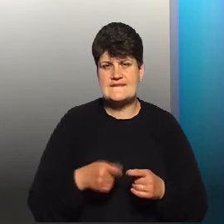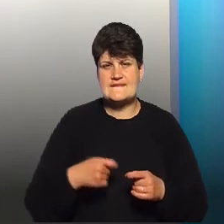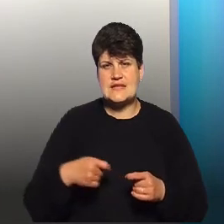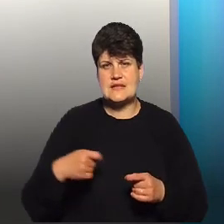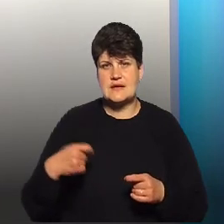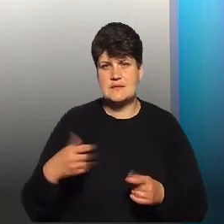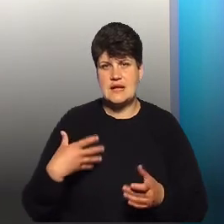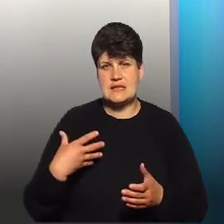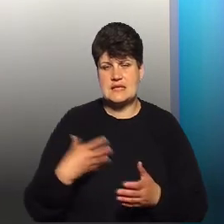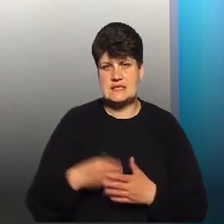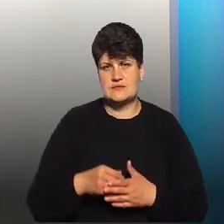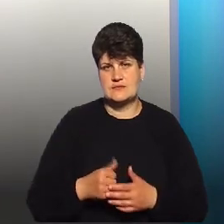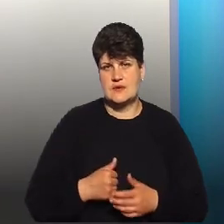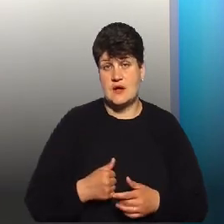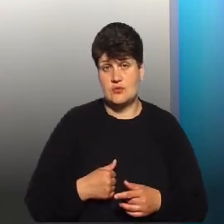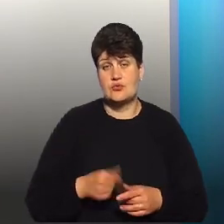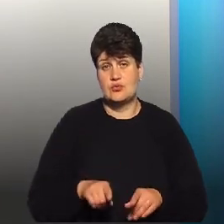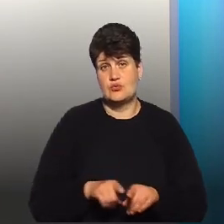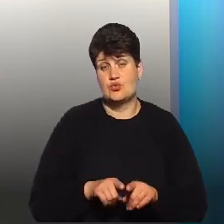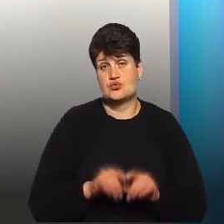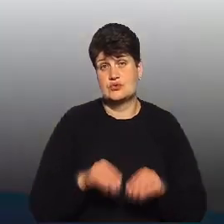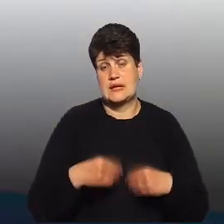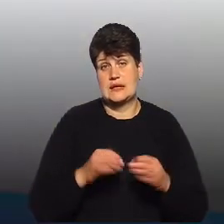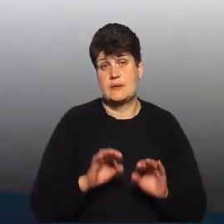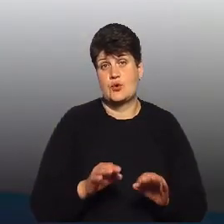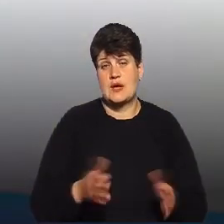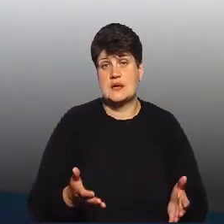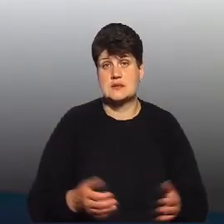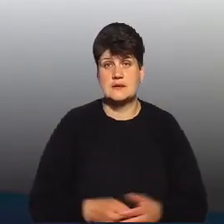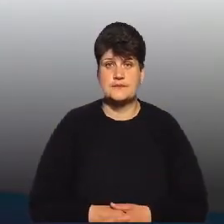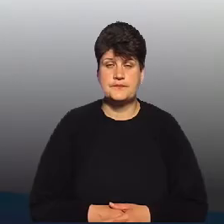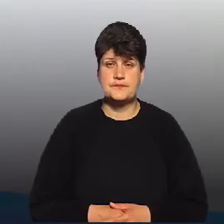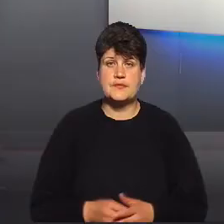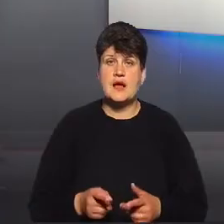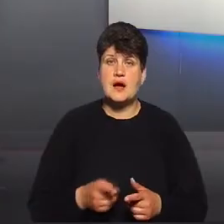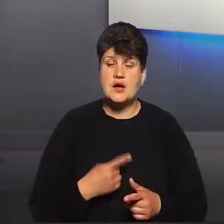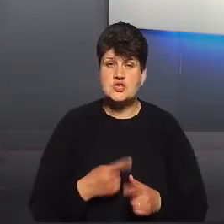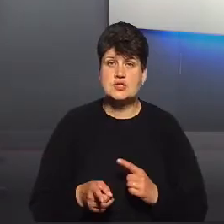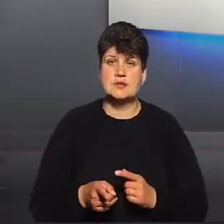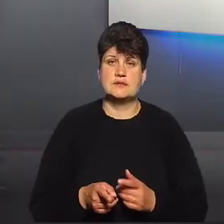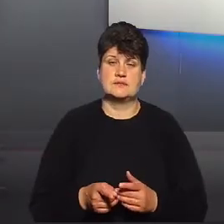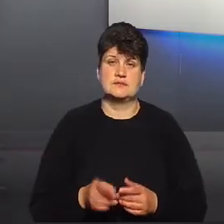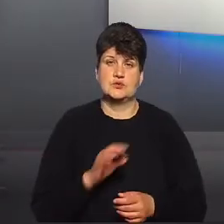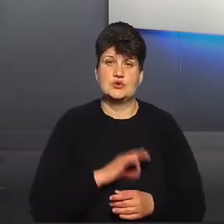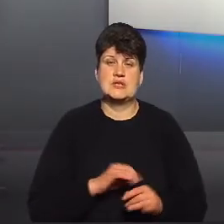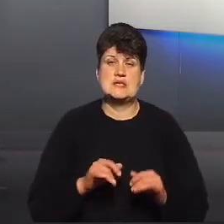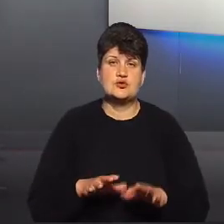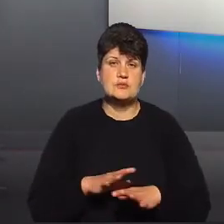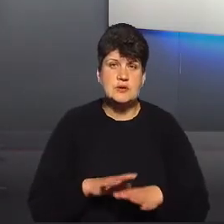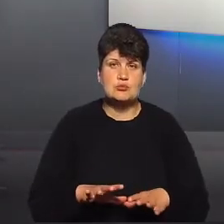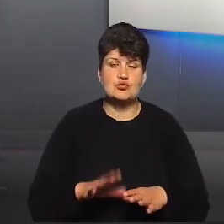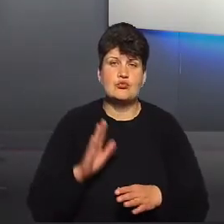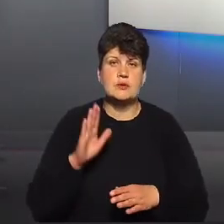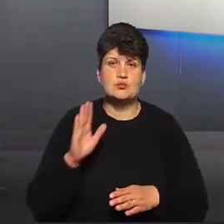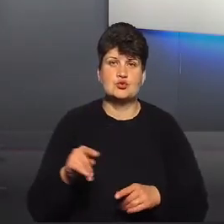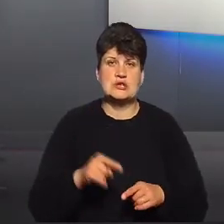призов. Таке пояснення можу дати. А чи вживаєте ви якихось заходів, щоб запобігти таким випадкам в майбутньому? І на вашу думку, які